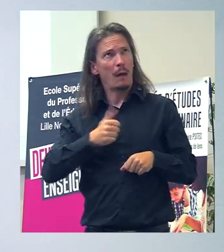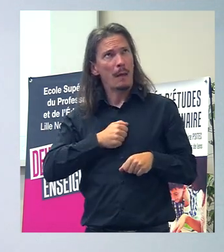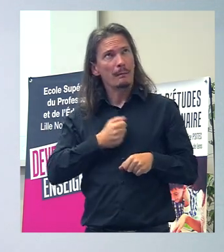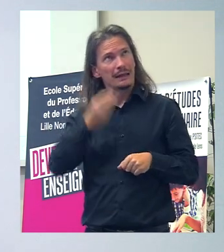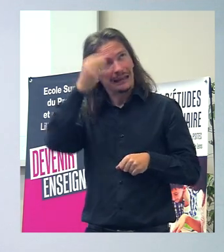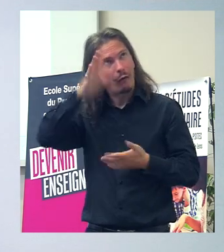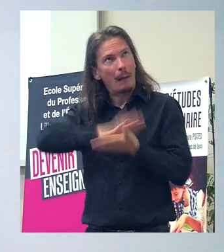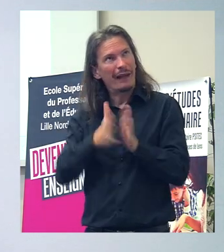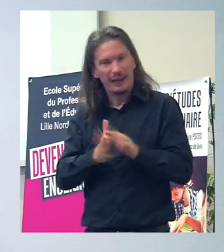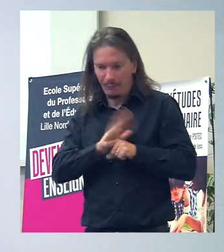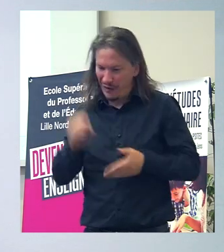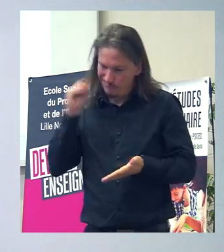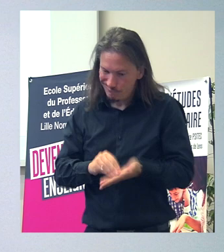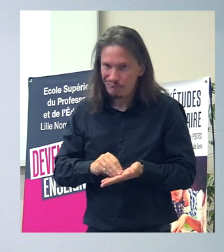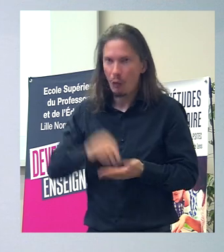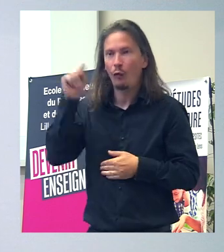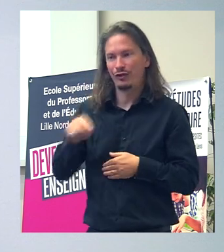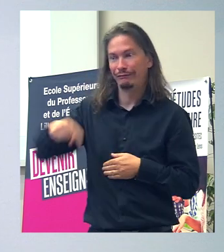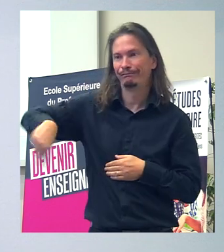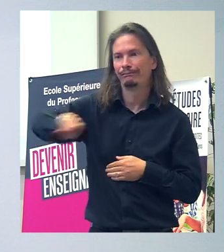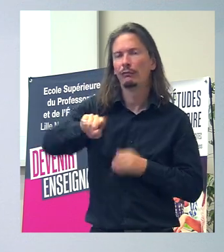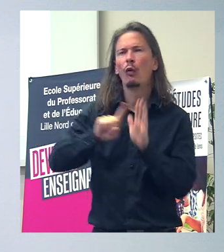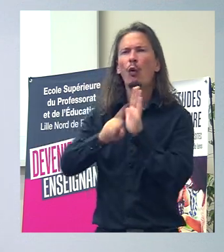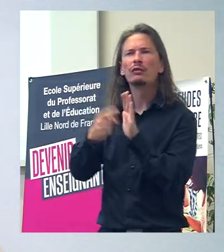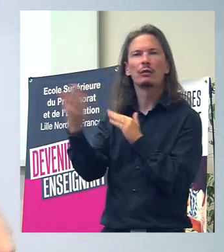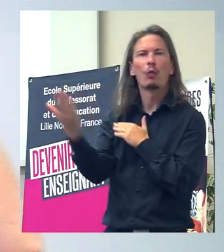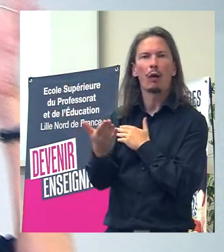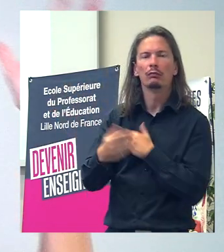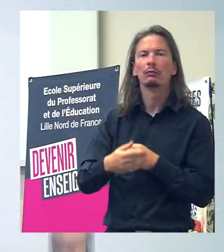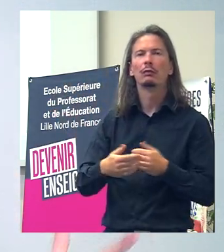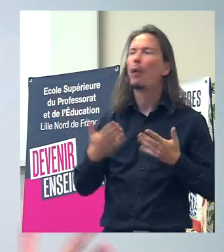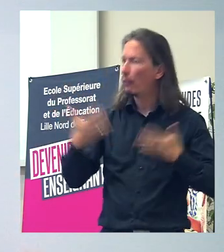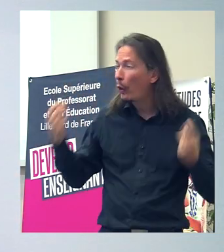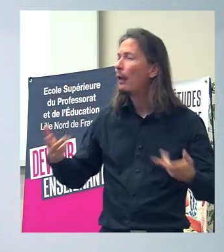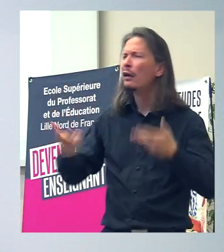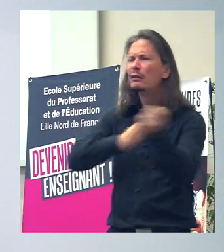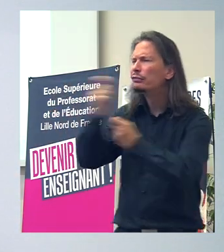savoir pratique. Et la consigne est la suivante, maintenant avec tout ce qu'on s'est dit,